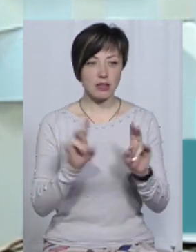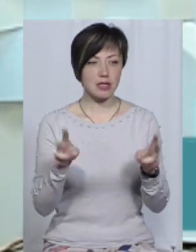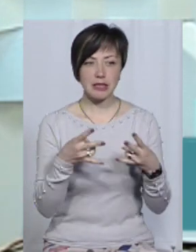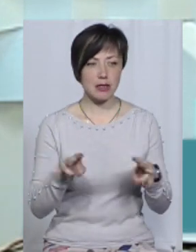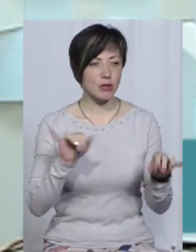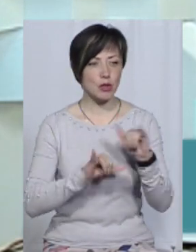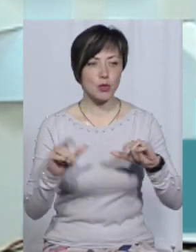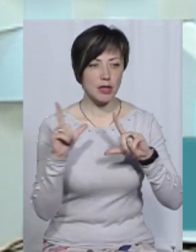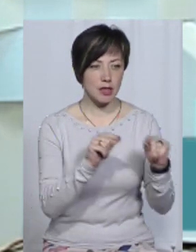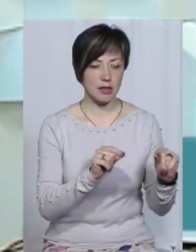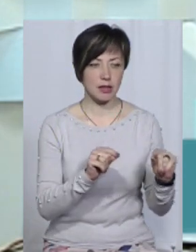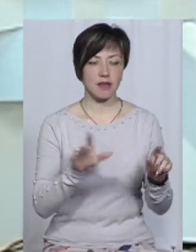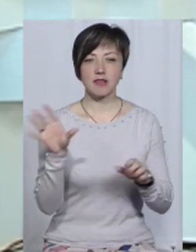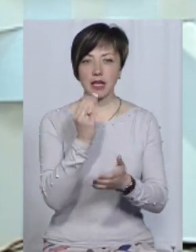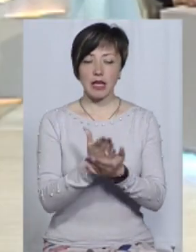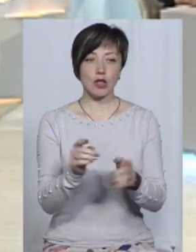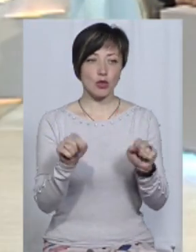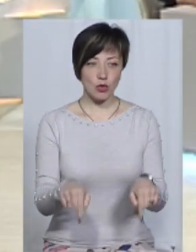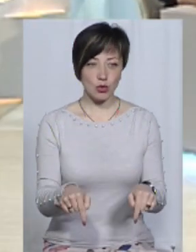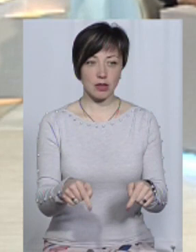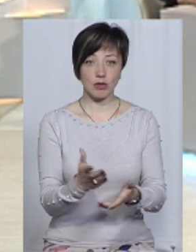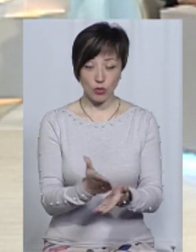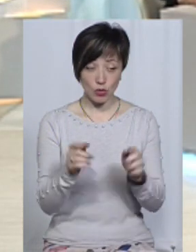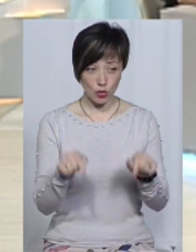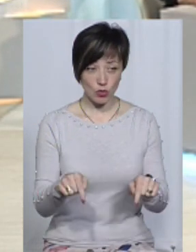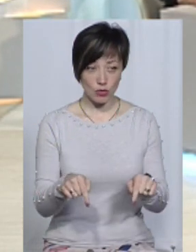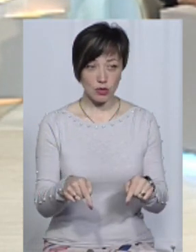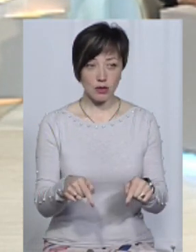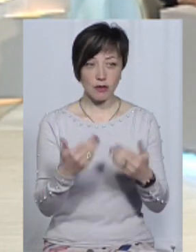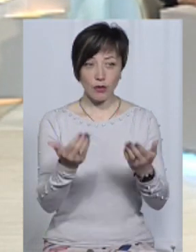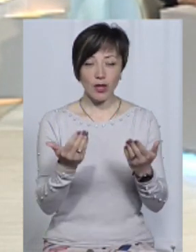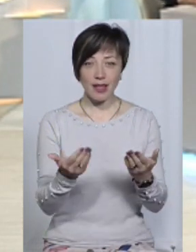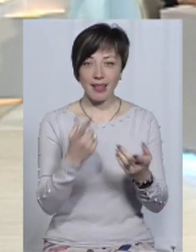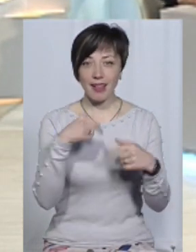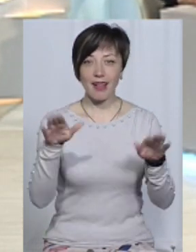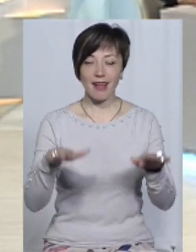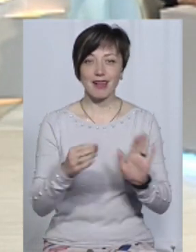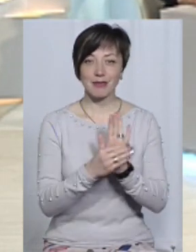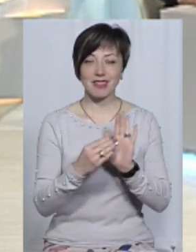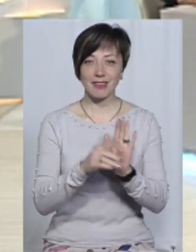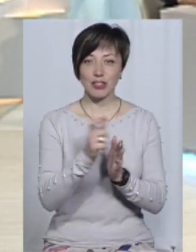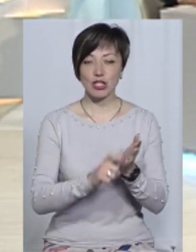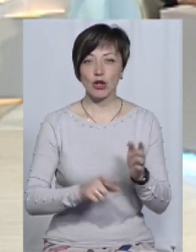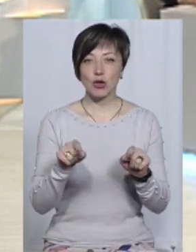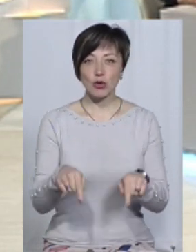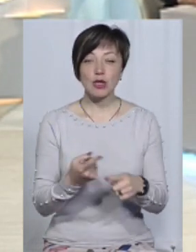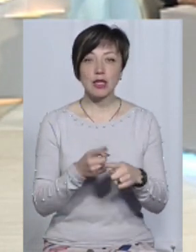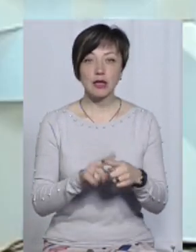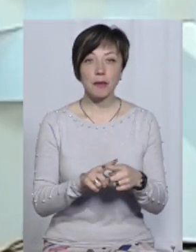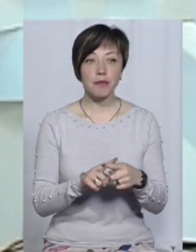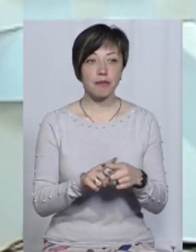не треба нікуди їхати. Все є тут. Ось тут вони, твої лелеки, я колись писав так, в одному з віршів, ось тут розтане